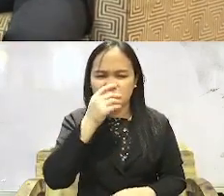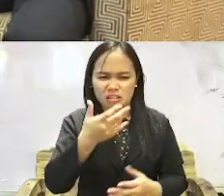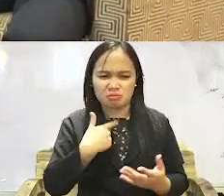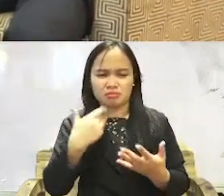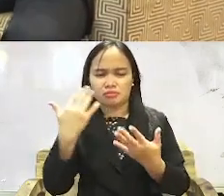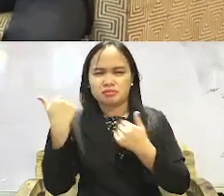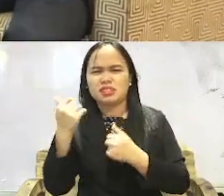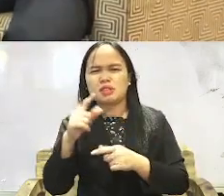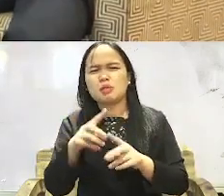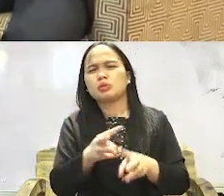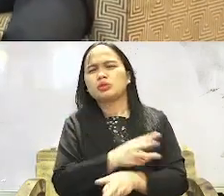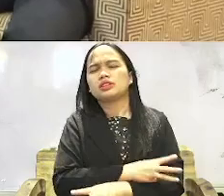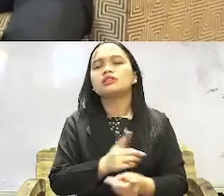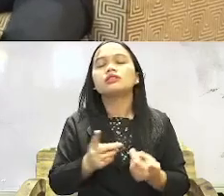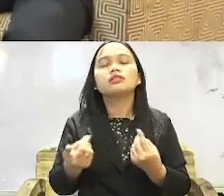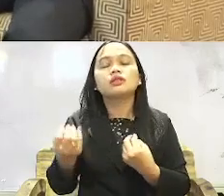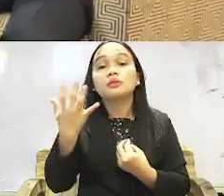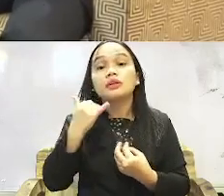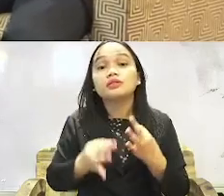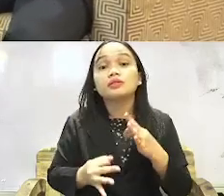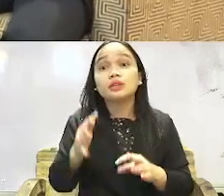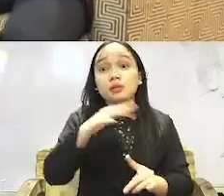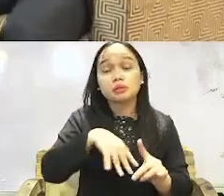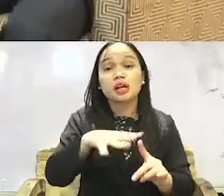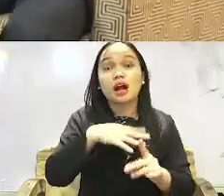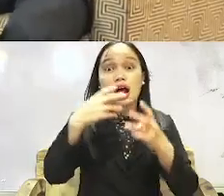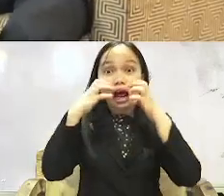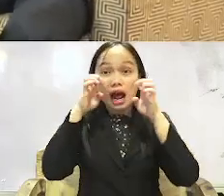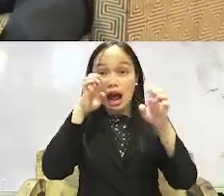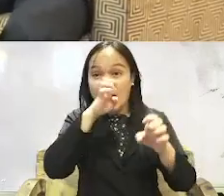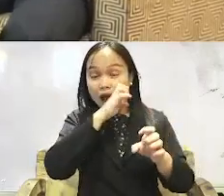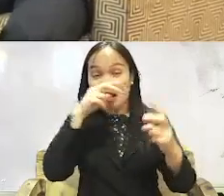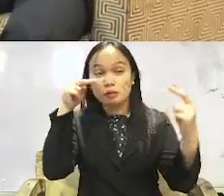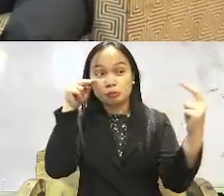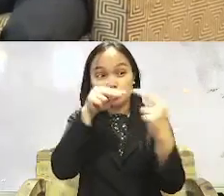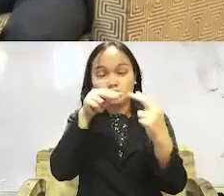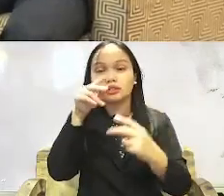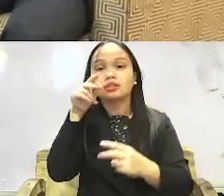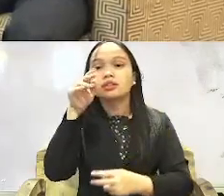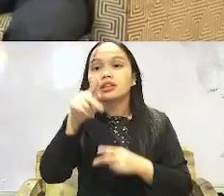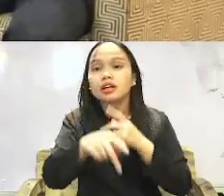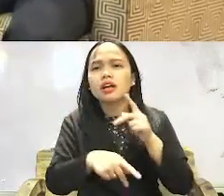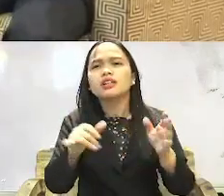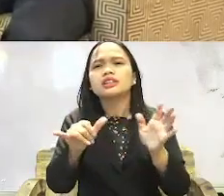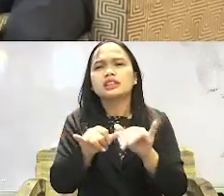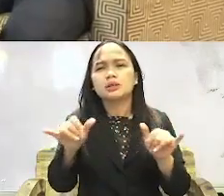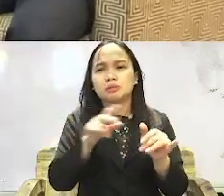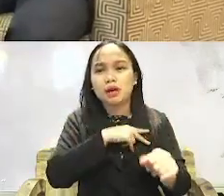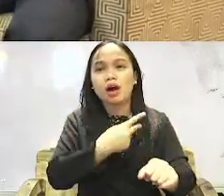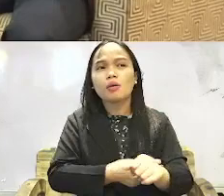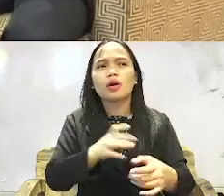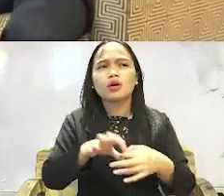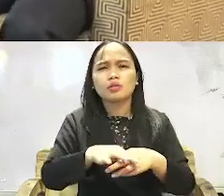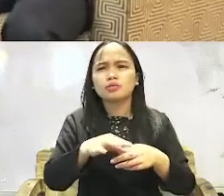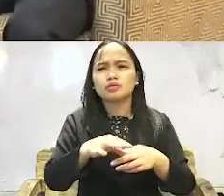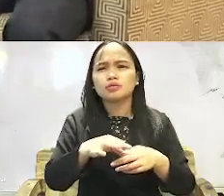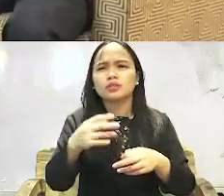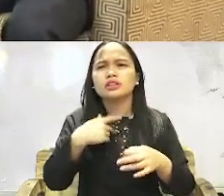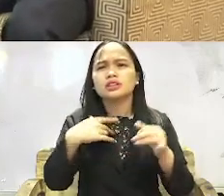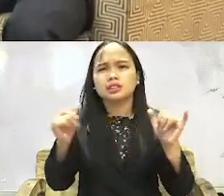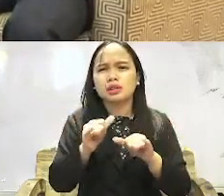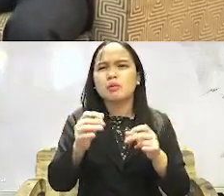Sobra na tong ginagawa. Kasi kung titingnan lang mata sa mata ng tao, parang yung power ng mundo na ito, parang wala nang